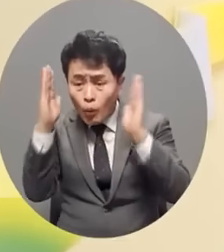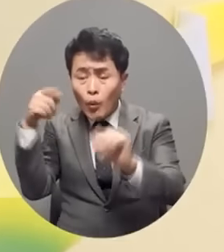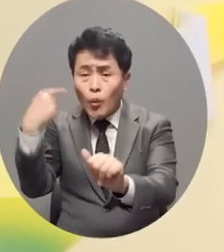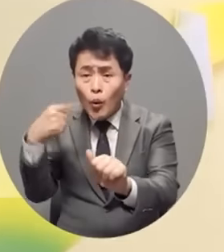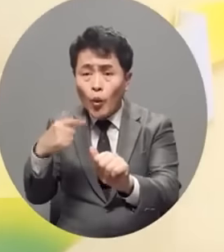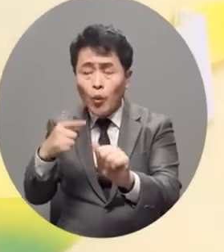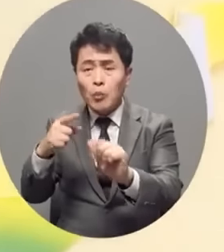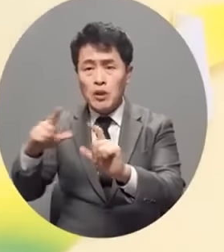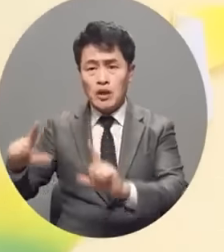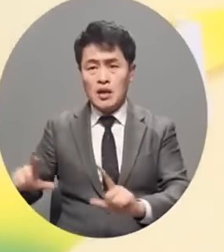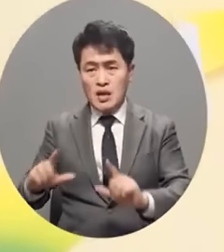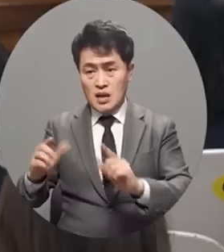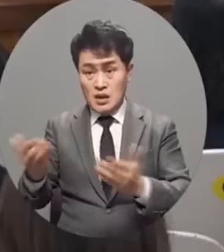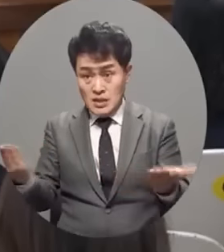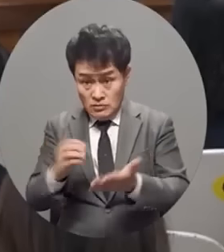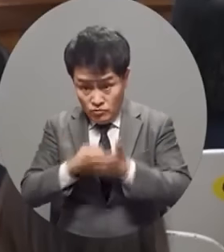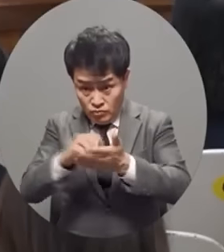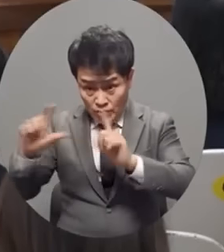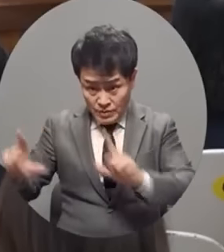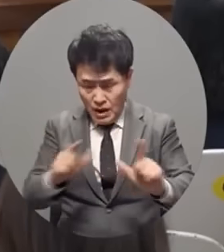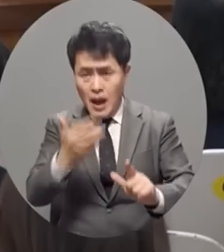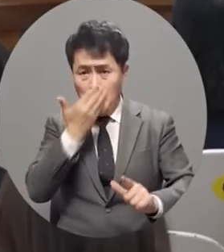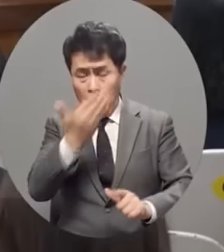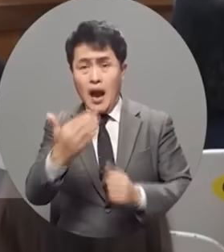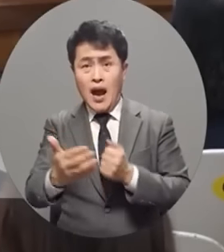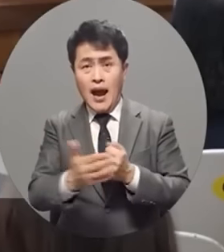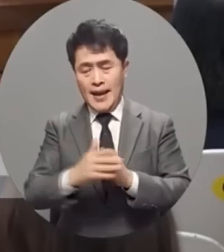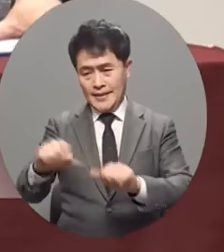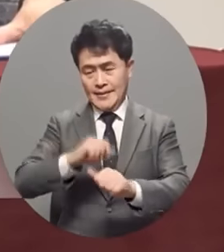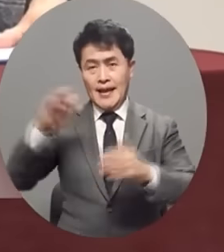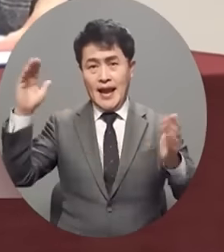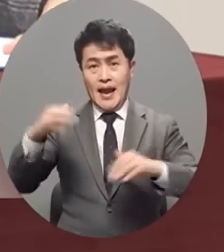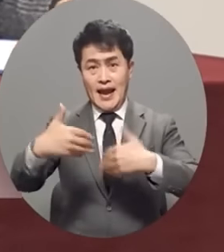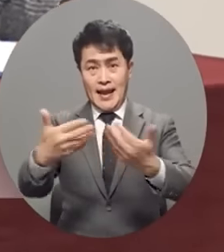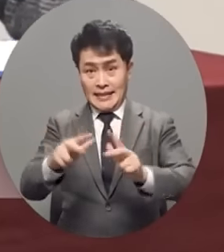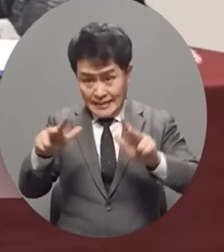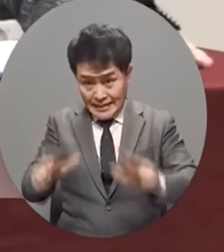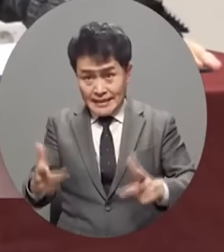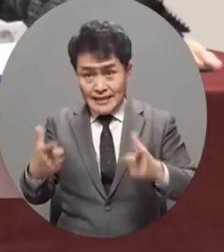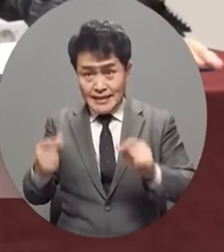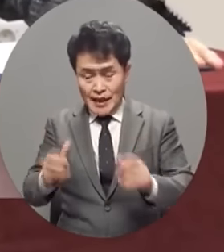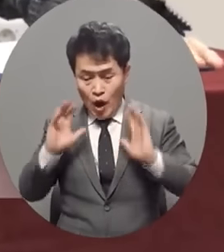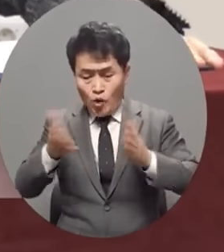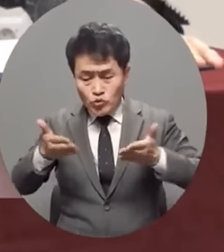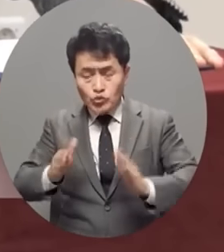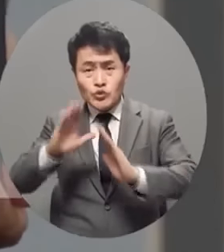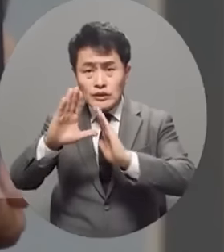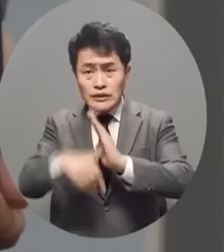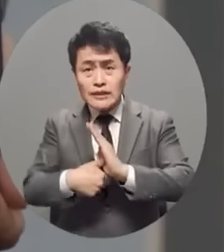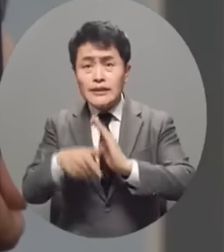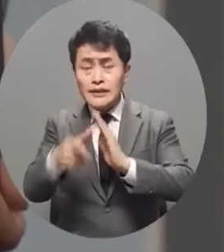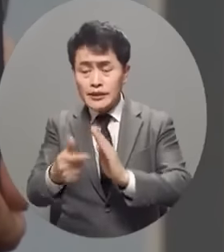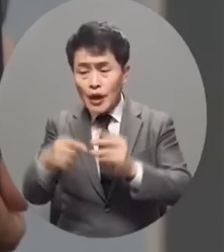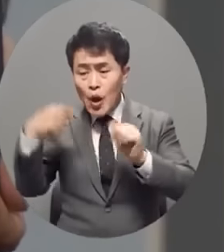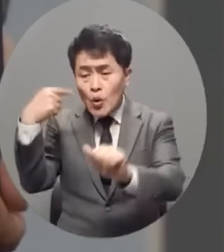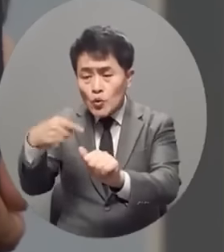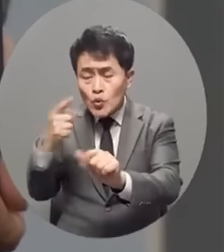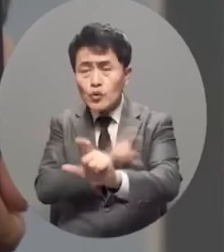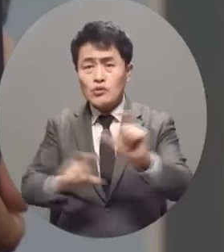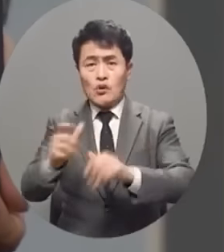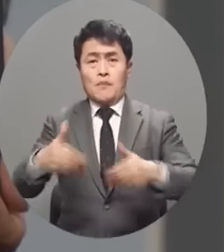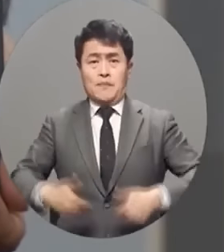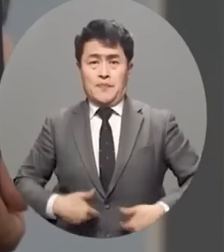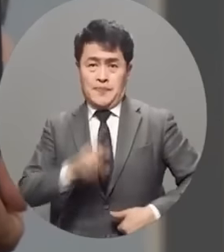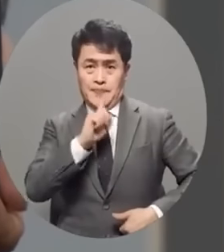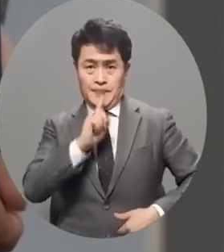만큼 평범하게 성장할 수 있습니다. 특히 학생들이 급감하는 지금과 같은 저출생 시대엔 이들에 대한 교육이 절실하다는